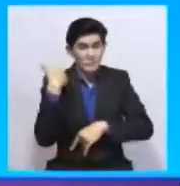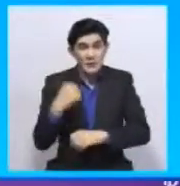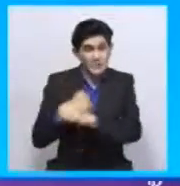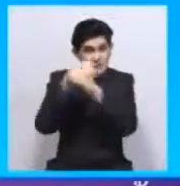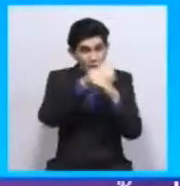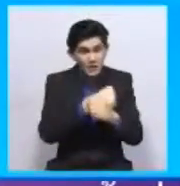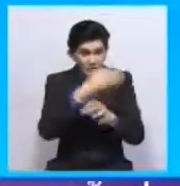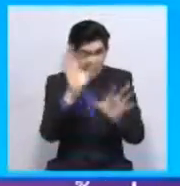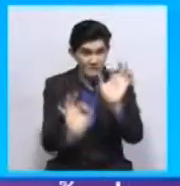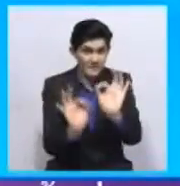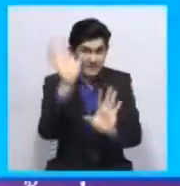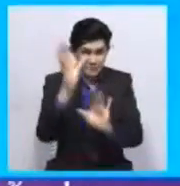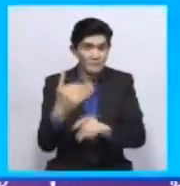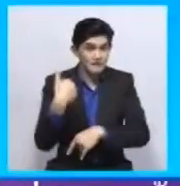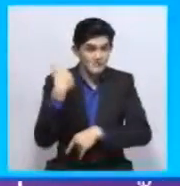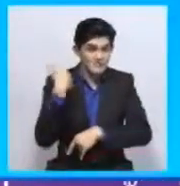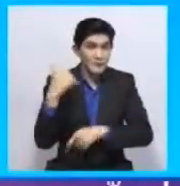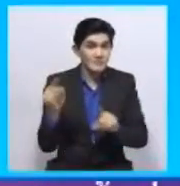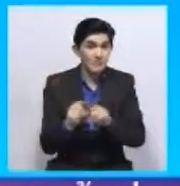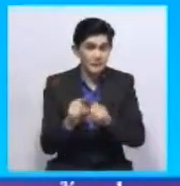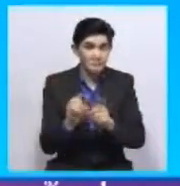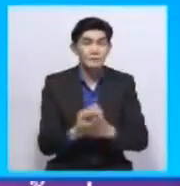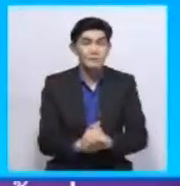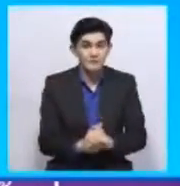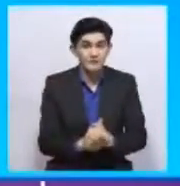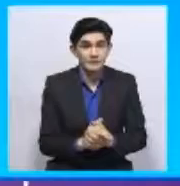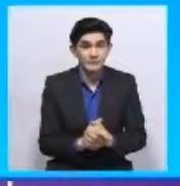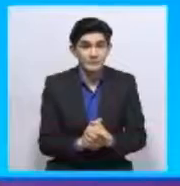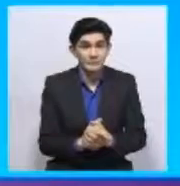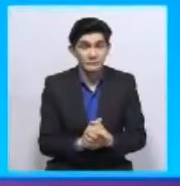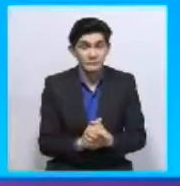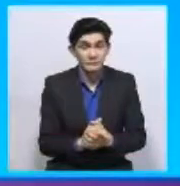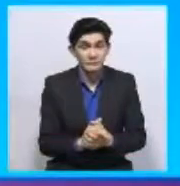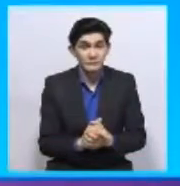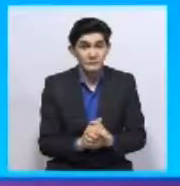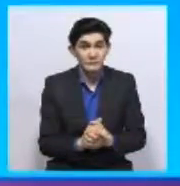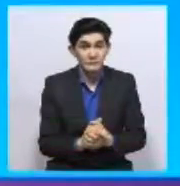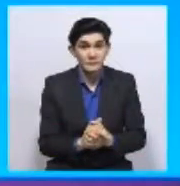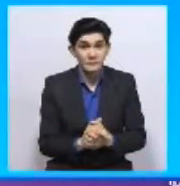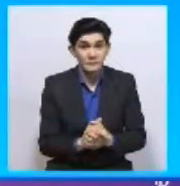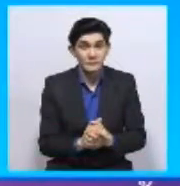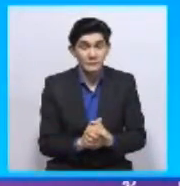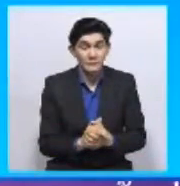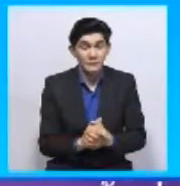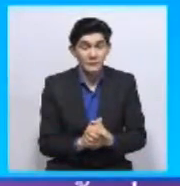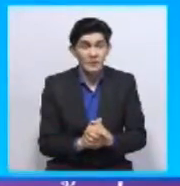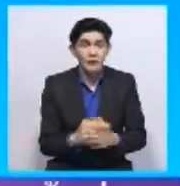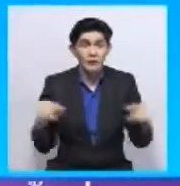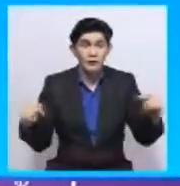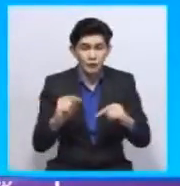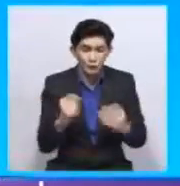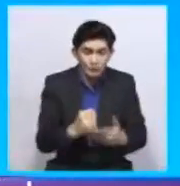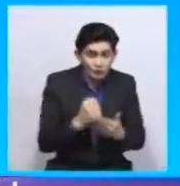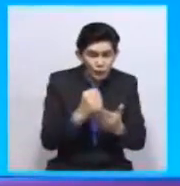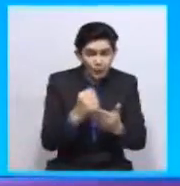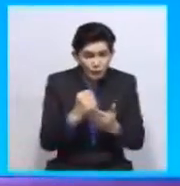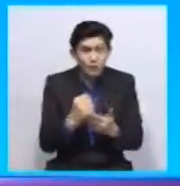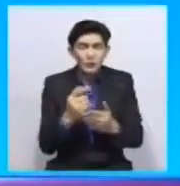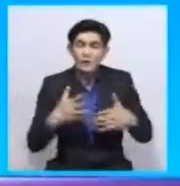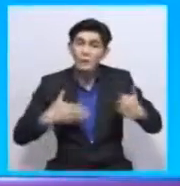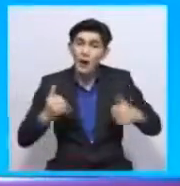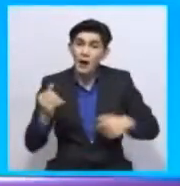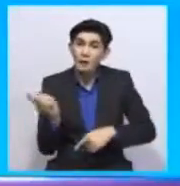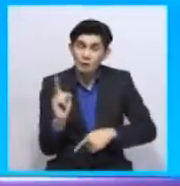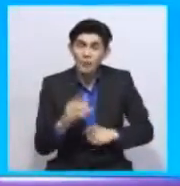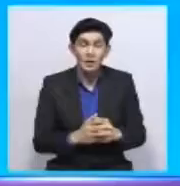ที่เกิดจากระบบไฟฟ้าและอัคคีภัยที่จะเกิดขึ้นในพื้นที่ที่อยู่อาศัยได้นะคะรวมถึงเพิ่มความอุ่นใจด้วย